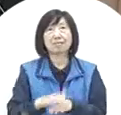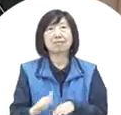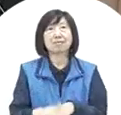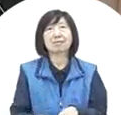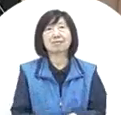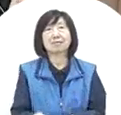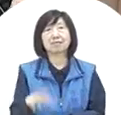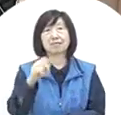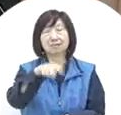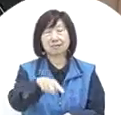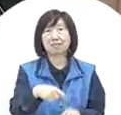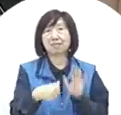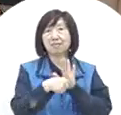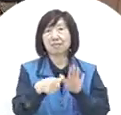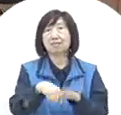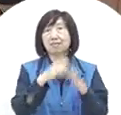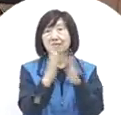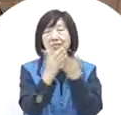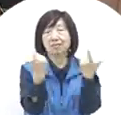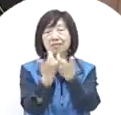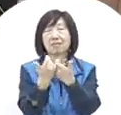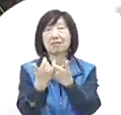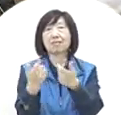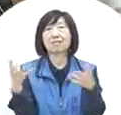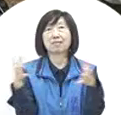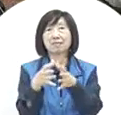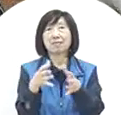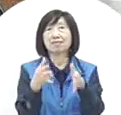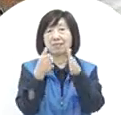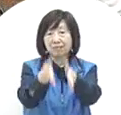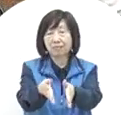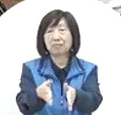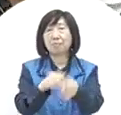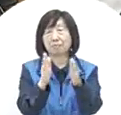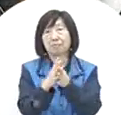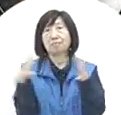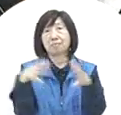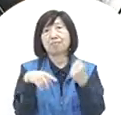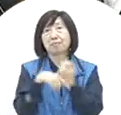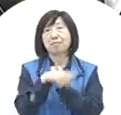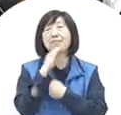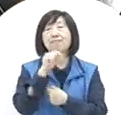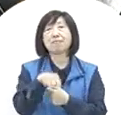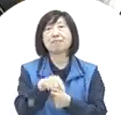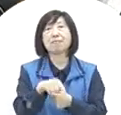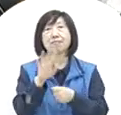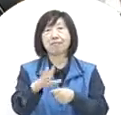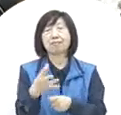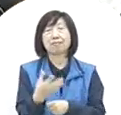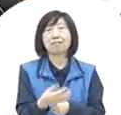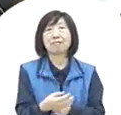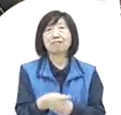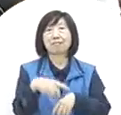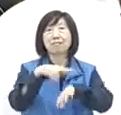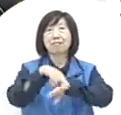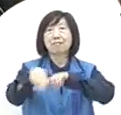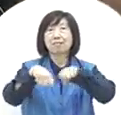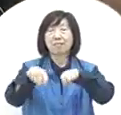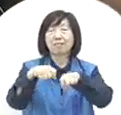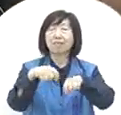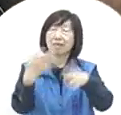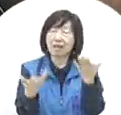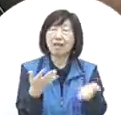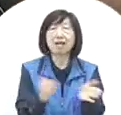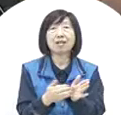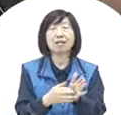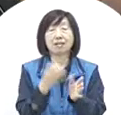产业放在这个地方，所以刚刚你讲的那个方向就是我们一直在讨论的方向。 目前大纲出来了啦，细节还没有出来，